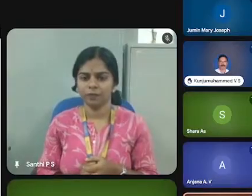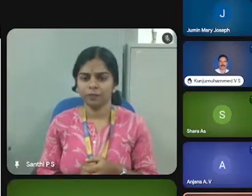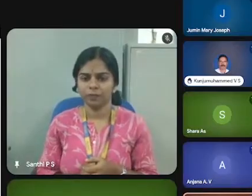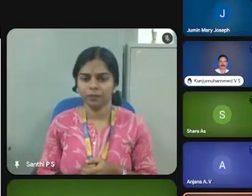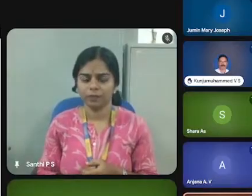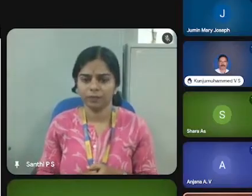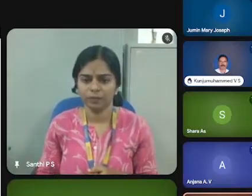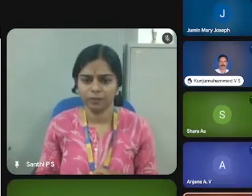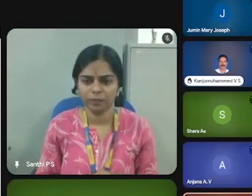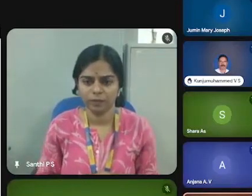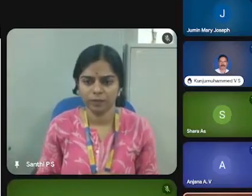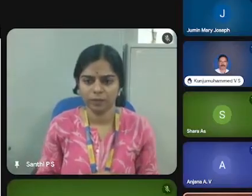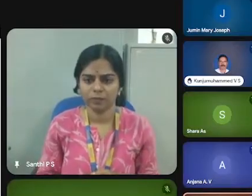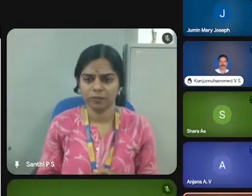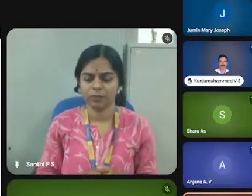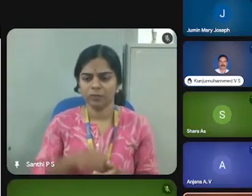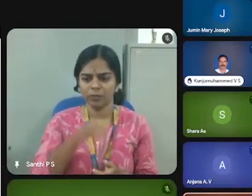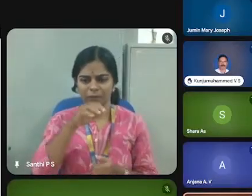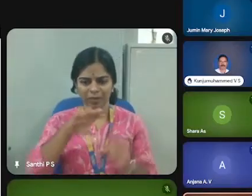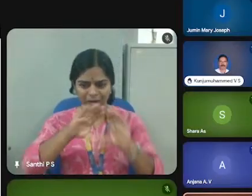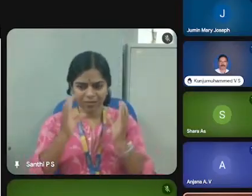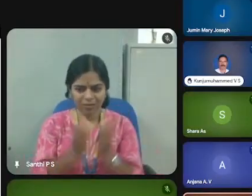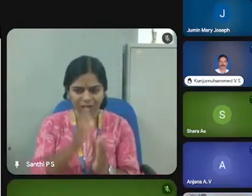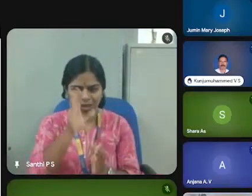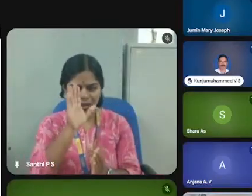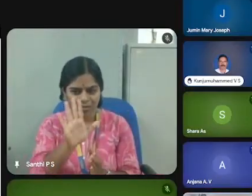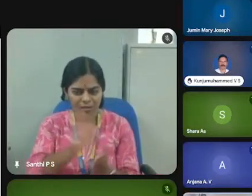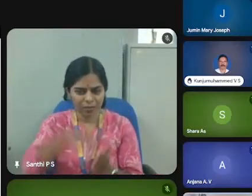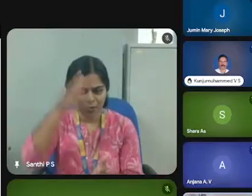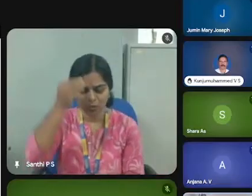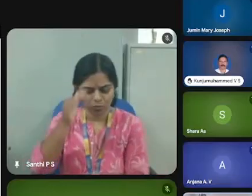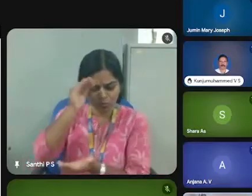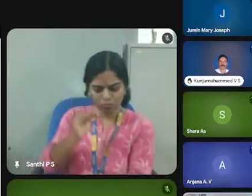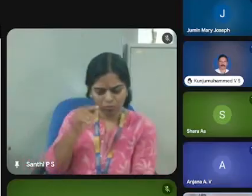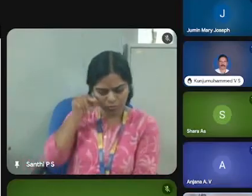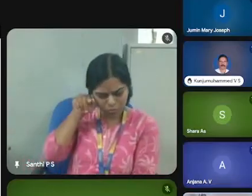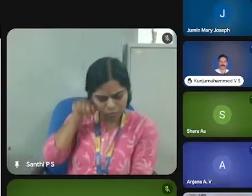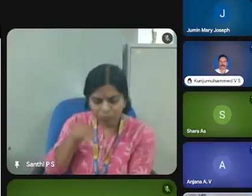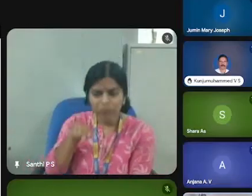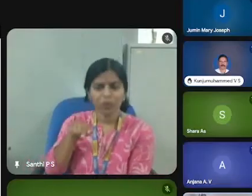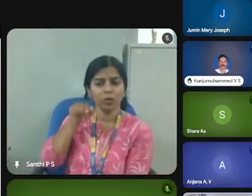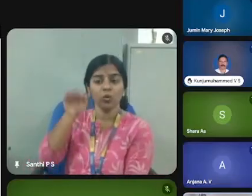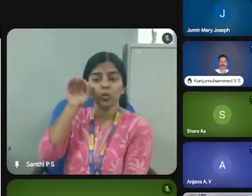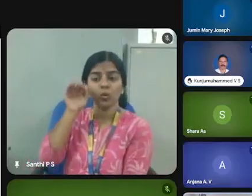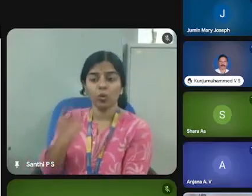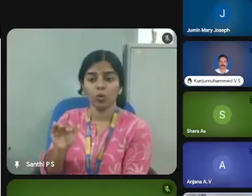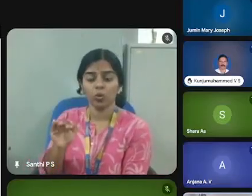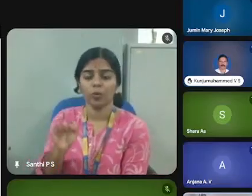5 വയസ്സ് 5ാം ക്ലാസ് പഠിക്കുന്ന കുട്ടിയാണെങ്കിൽ കുട്ടിക്ക്